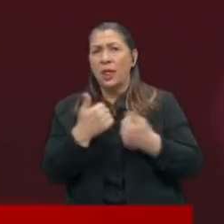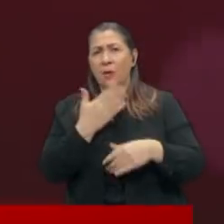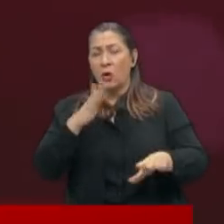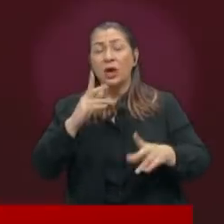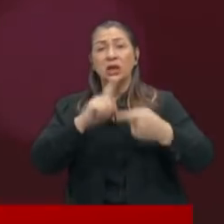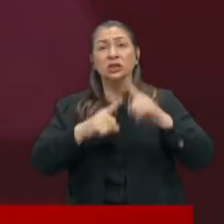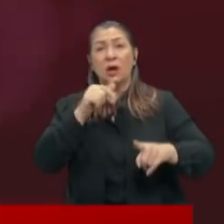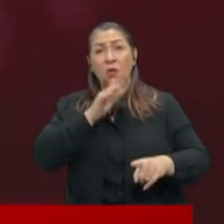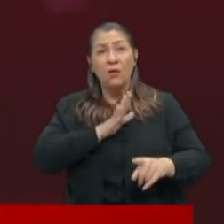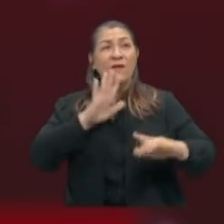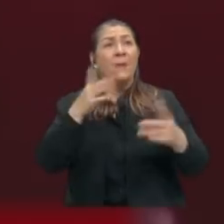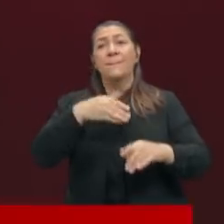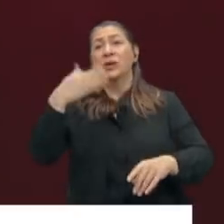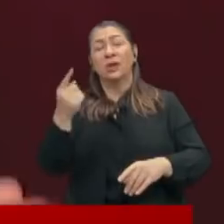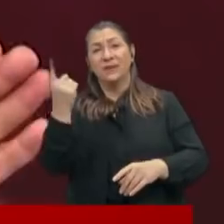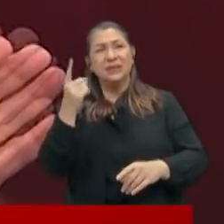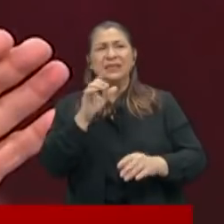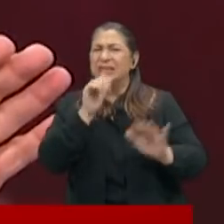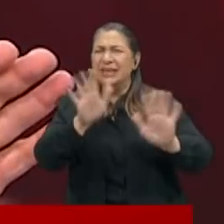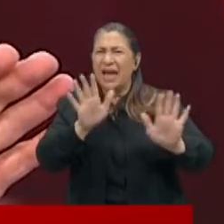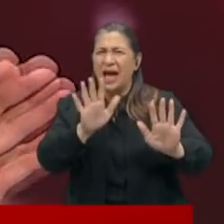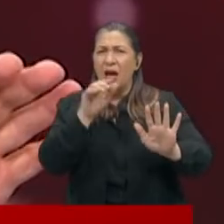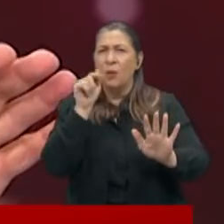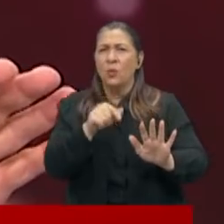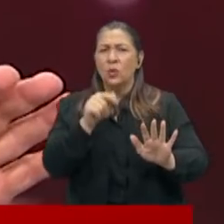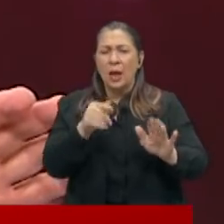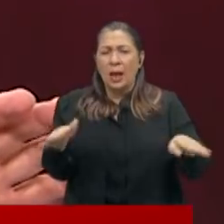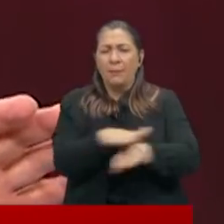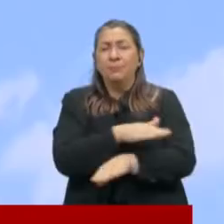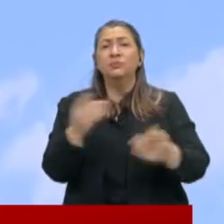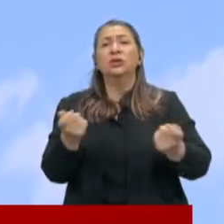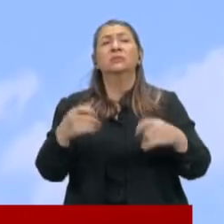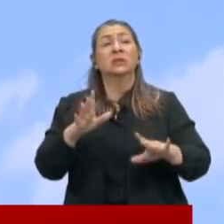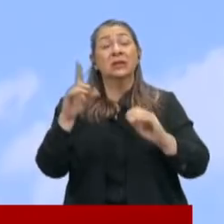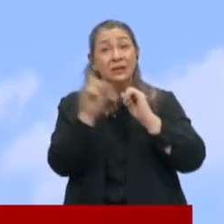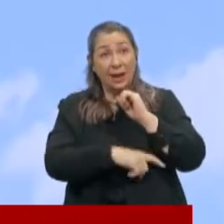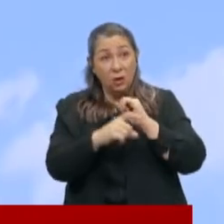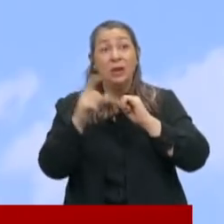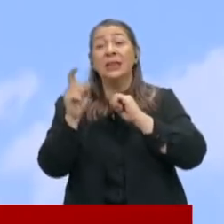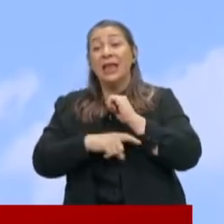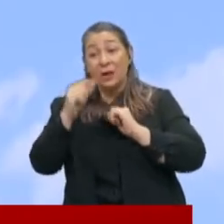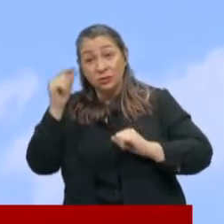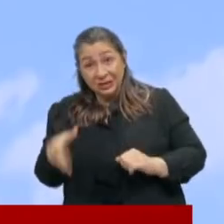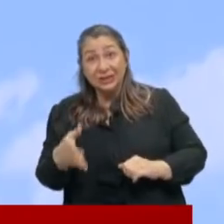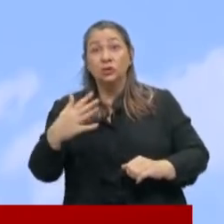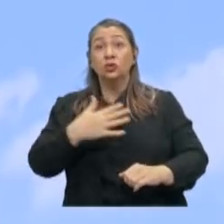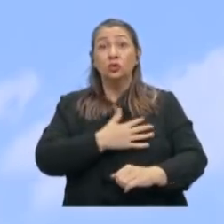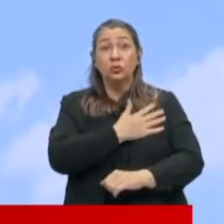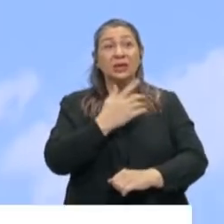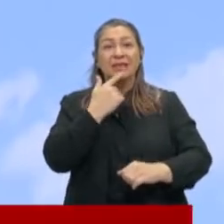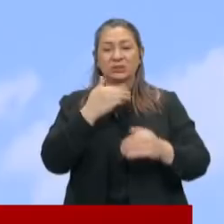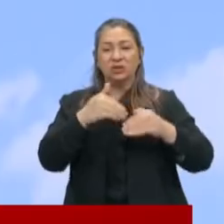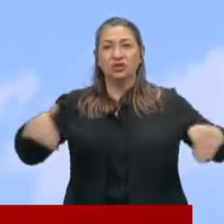Sayın Kılıçdaroğlu ya da bir başka birisi sakın ha bir şekilde bunu üstünü örtmeye kalkmasın. Terör. Terörist, Cumhuriyet Halk Partisi'nin